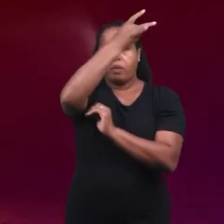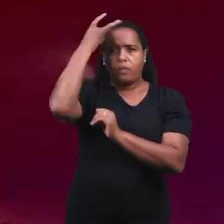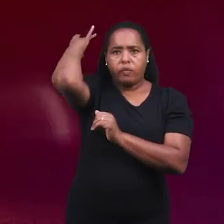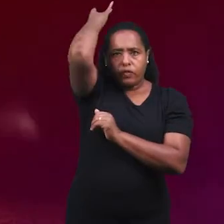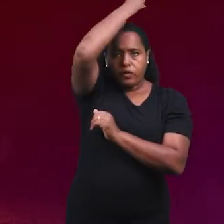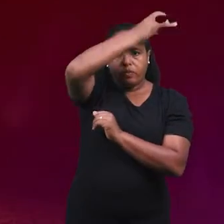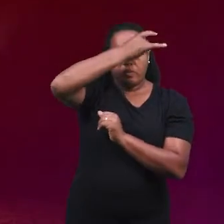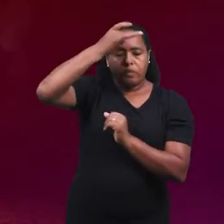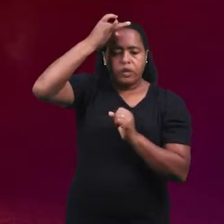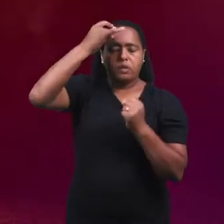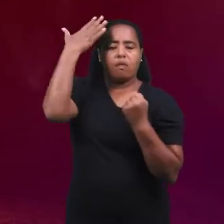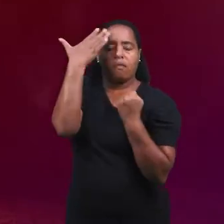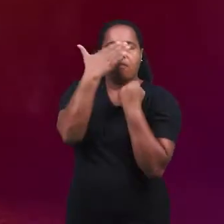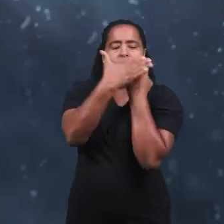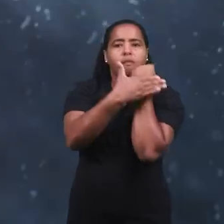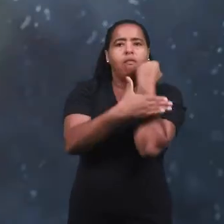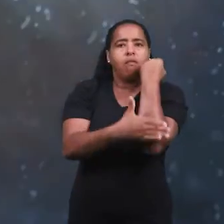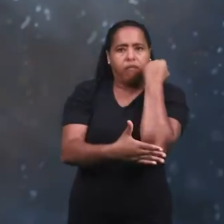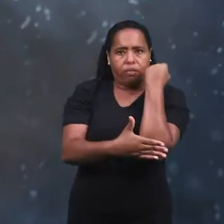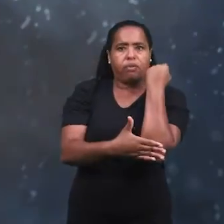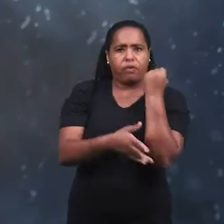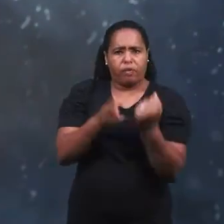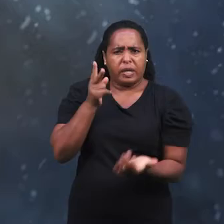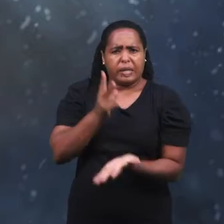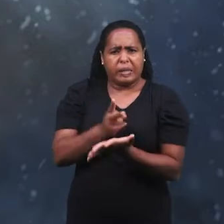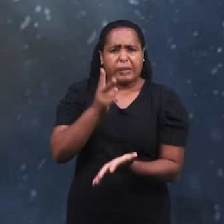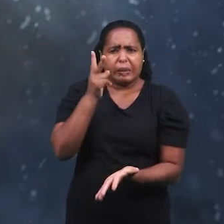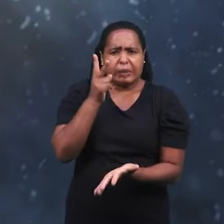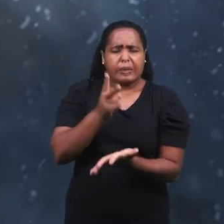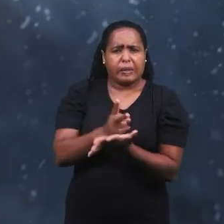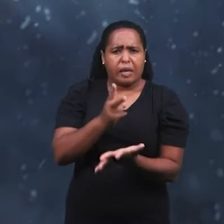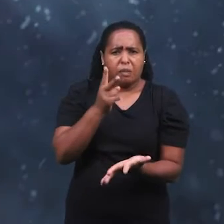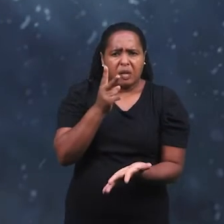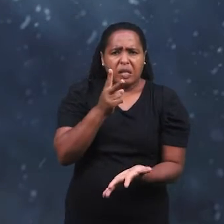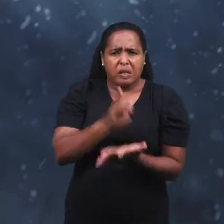защищая эту работу Святого Духа.